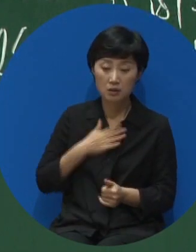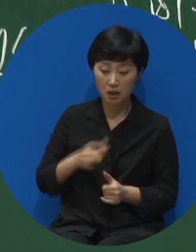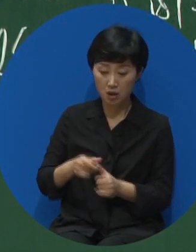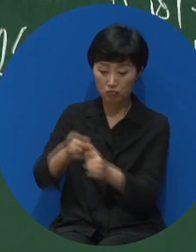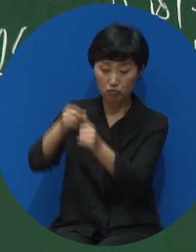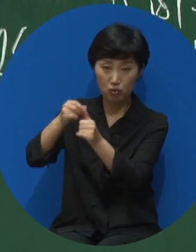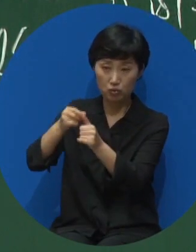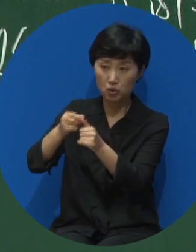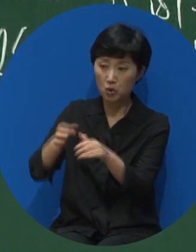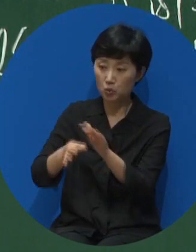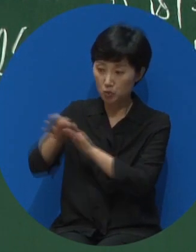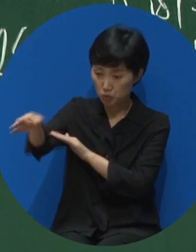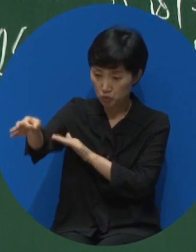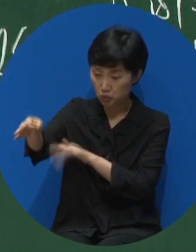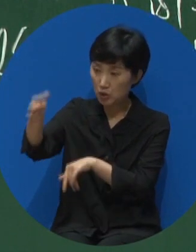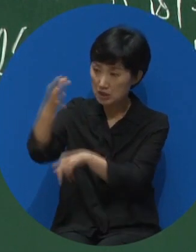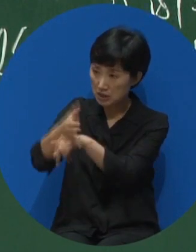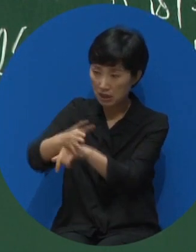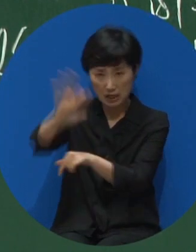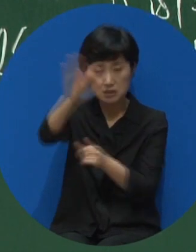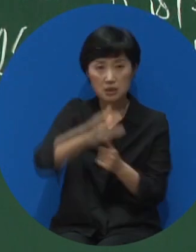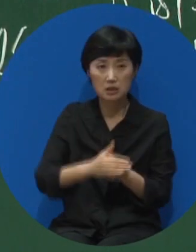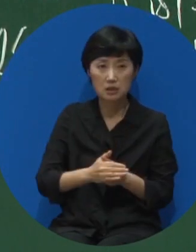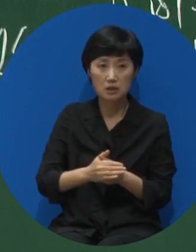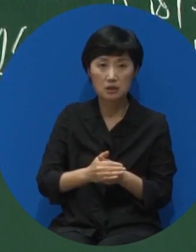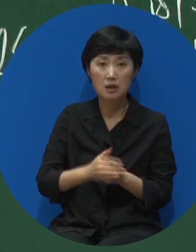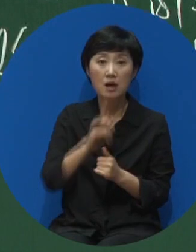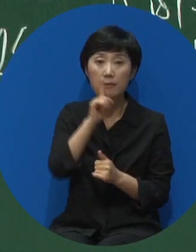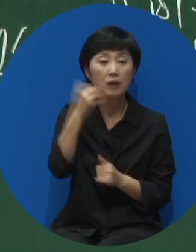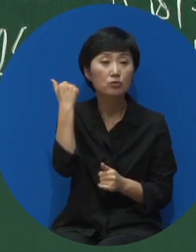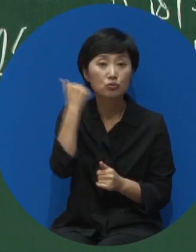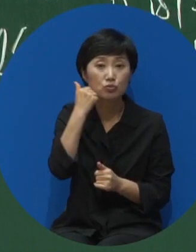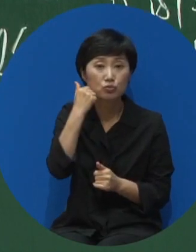이걸 말한 사람이 마르틴 루터입니다.